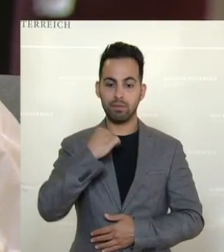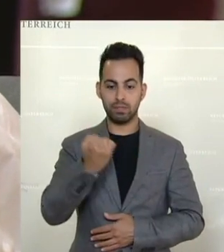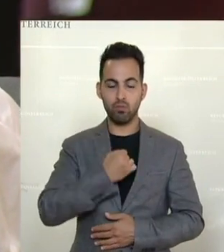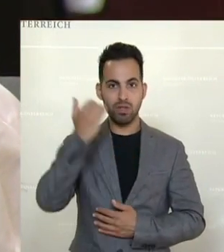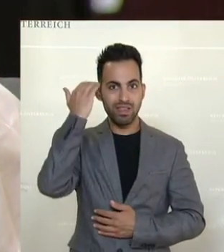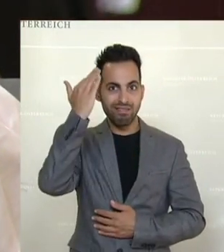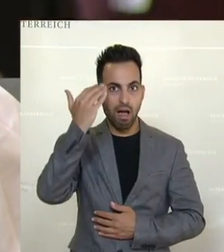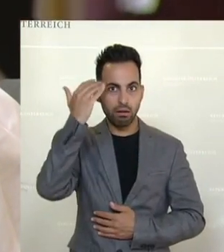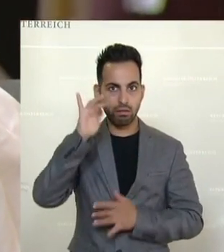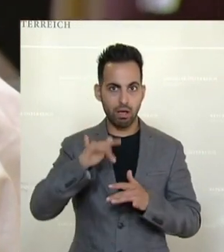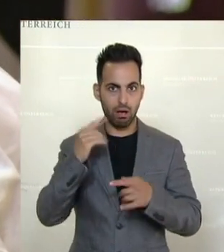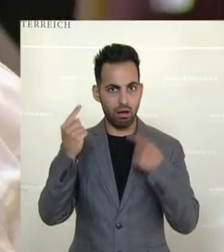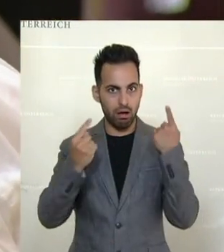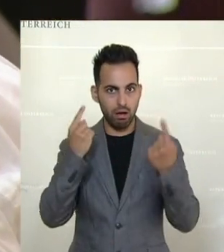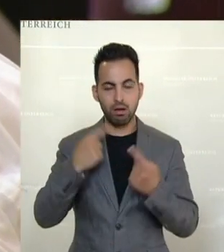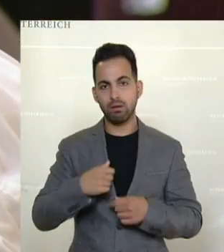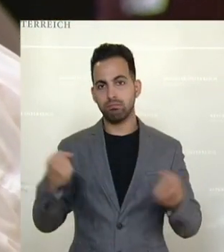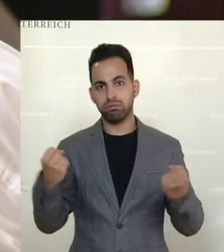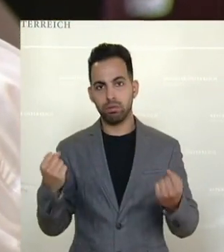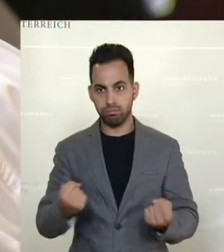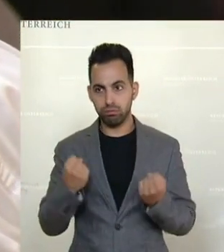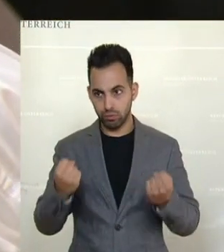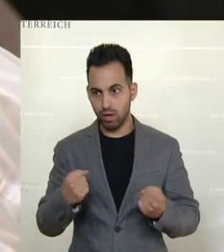dann ist das wirklich dramatisch. Und